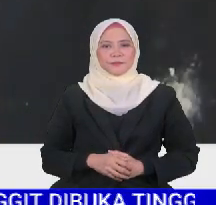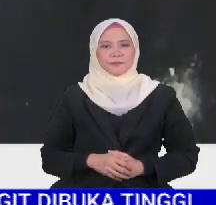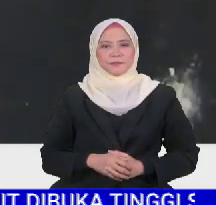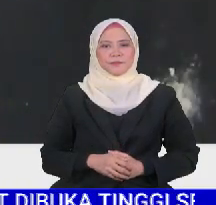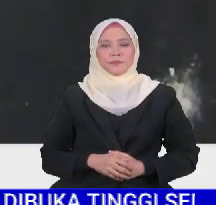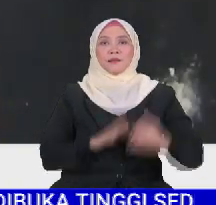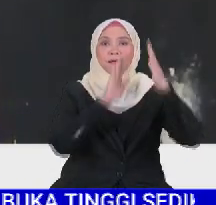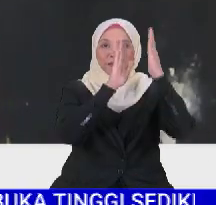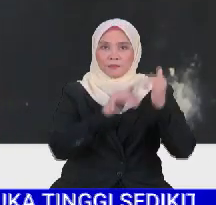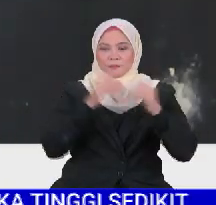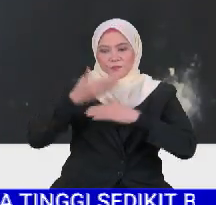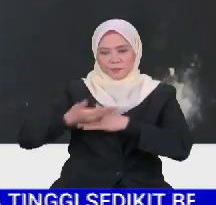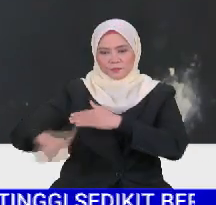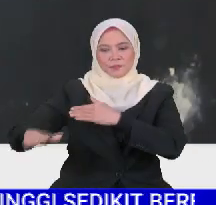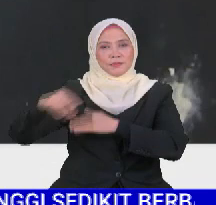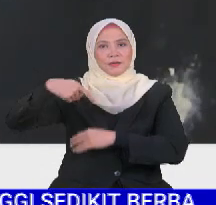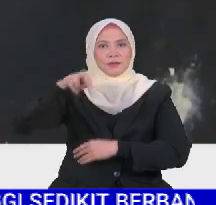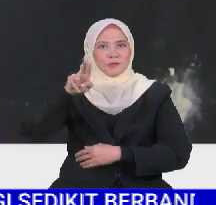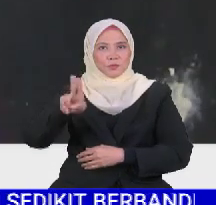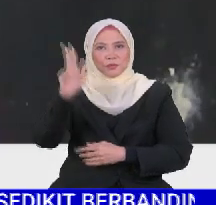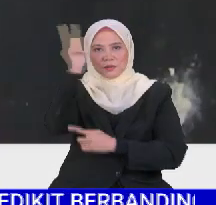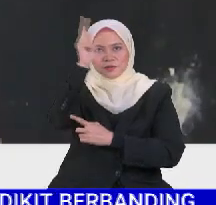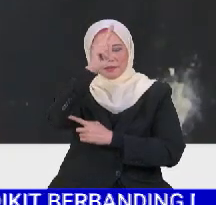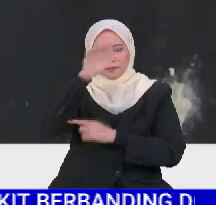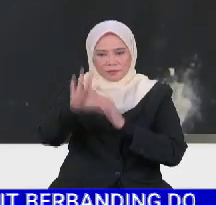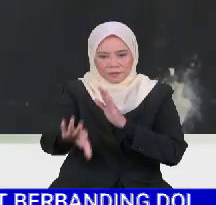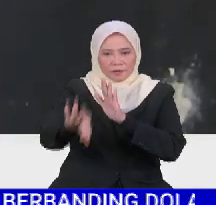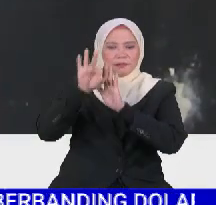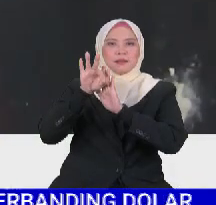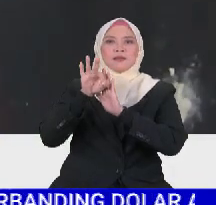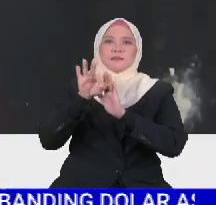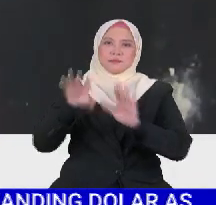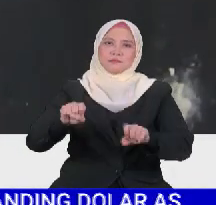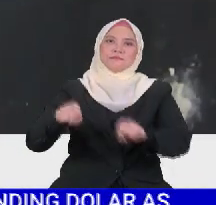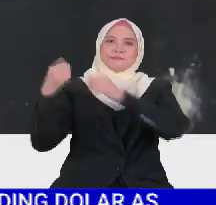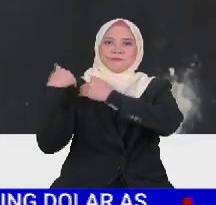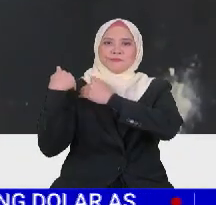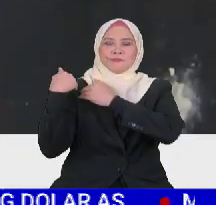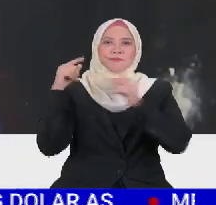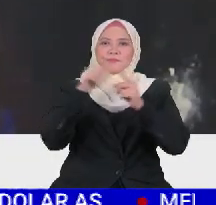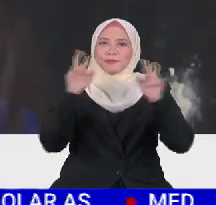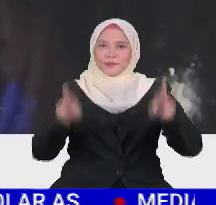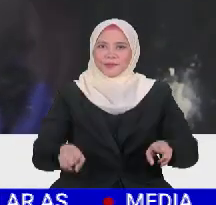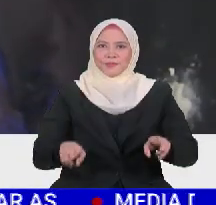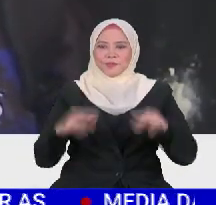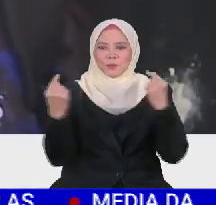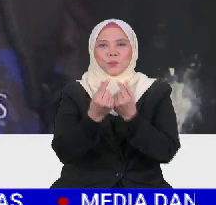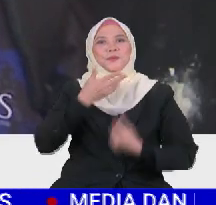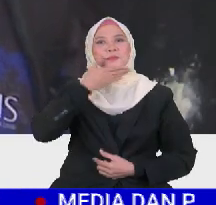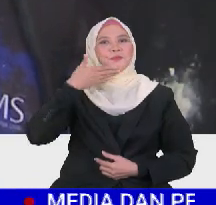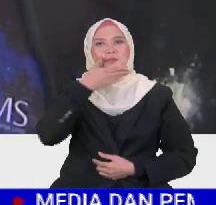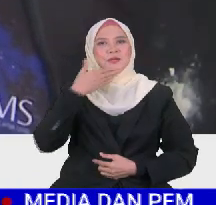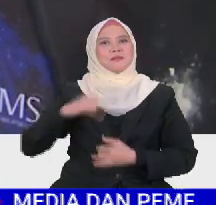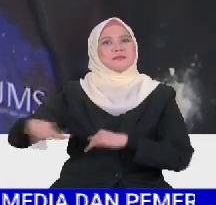ini kerajaan baru yang dilantik dapat menjalankan amanat dan tanggung jawab kepada rakyat terutamanya Golongan muda seperti